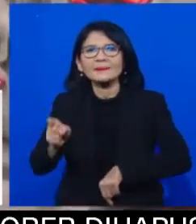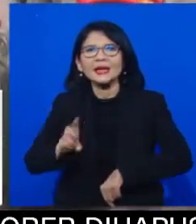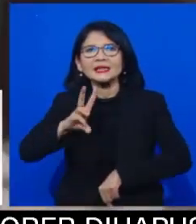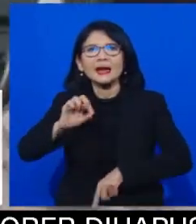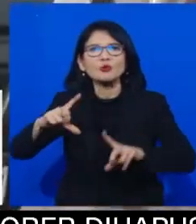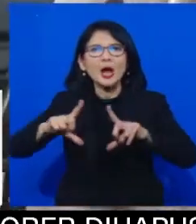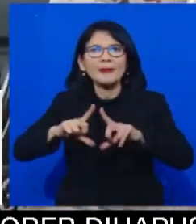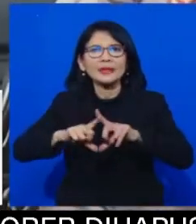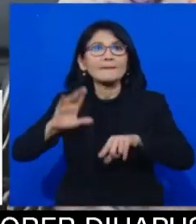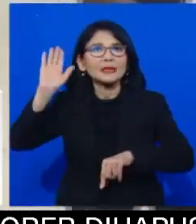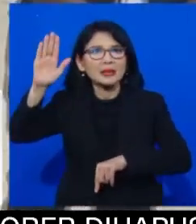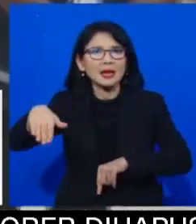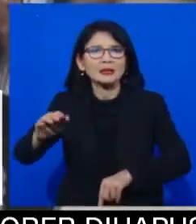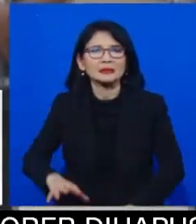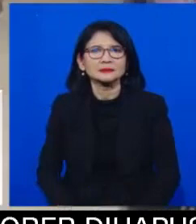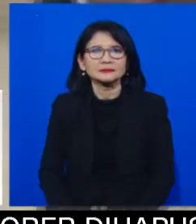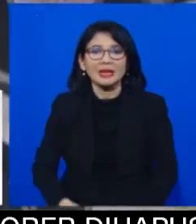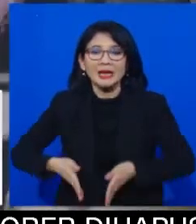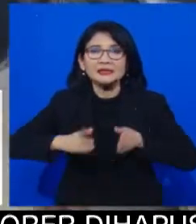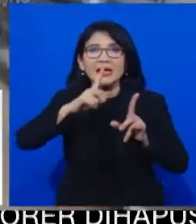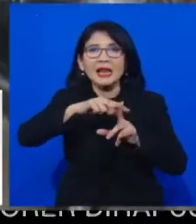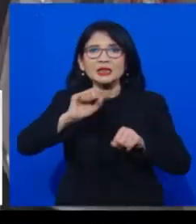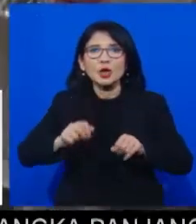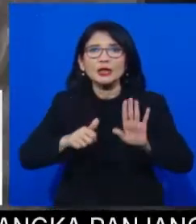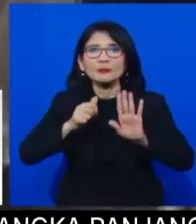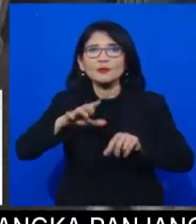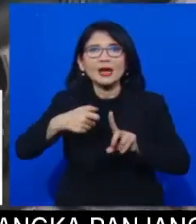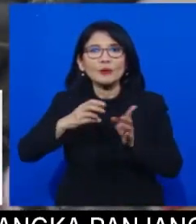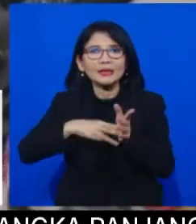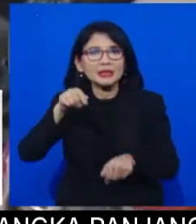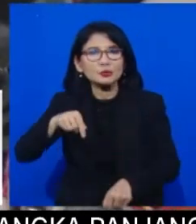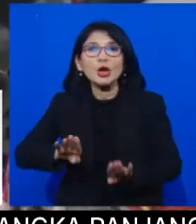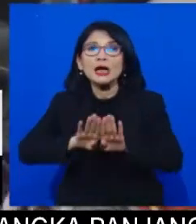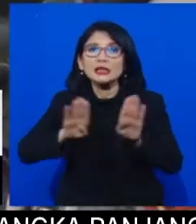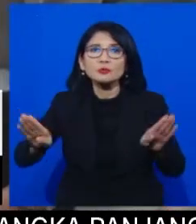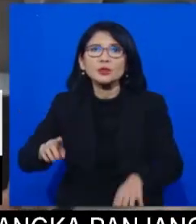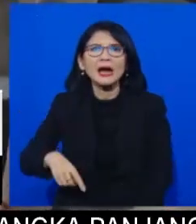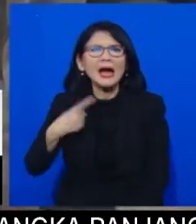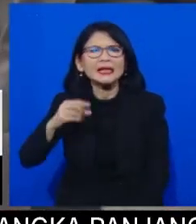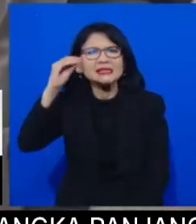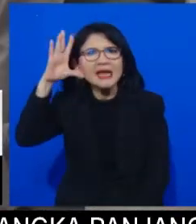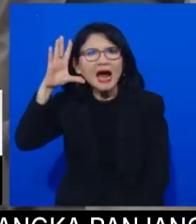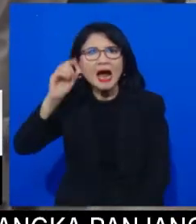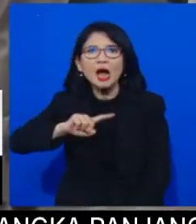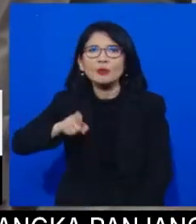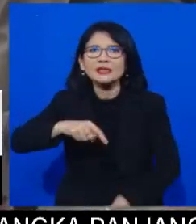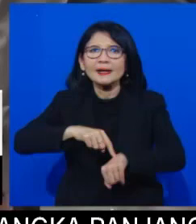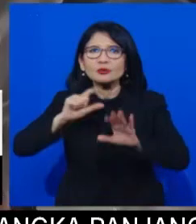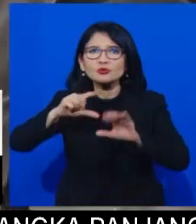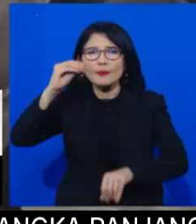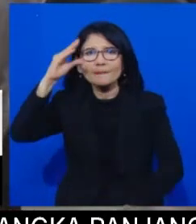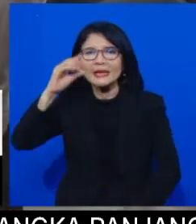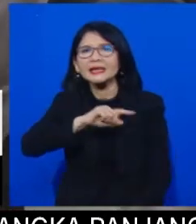April mendatang jalan tol sepanjang 65 KM itu akan dibuka hanya pada siang hari Mulai pukul tujuh pagi